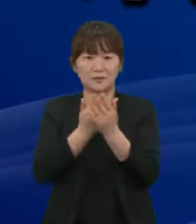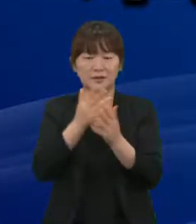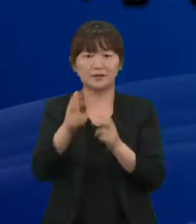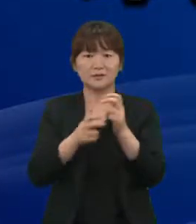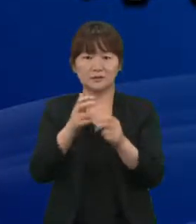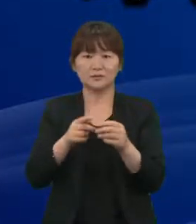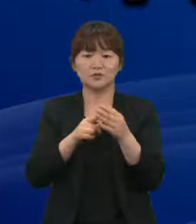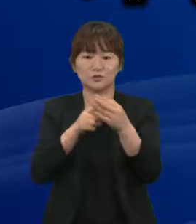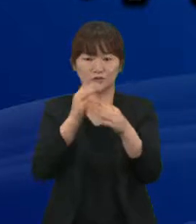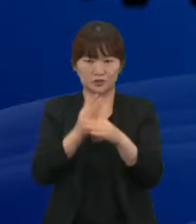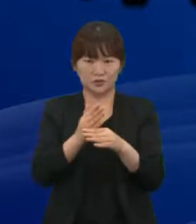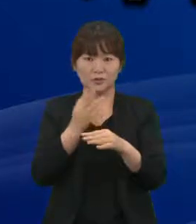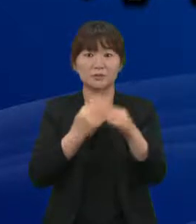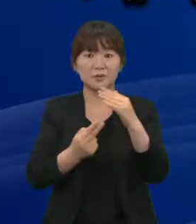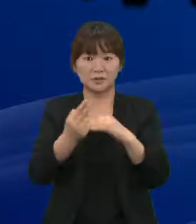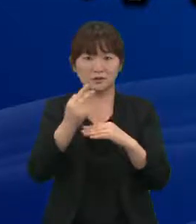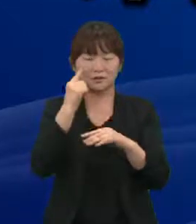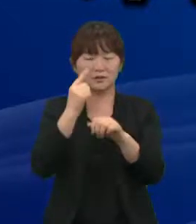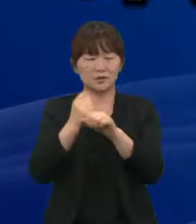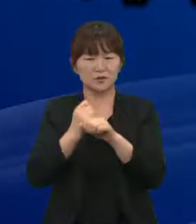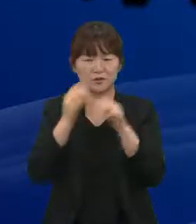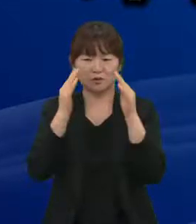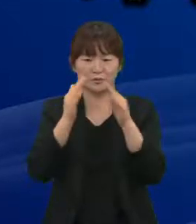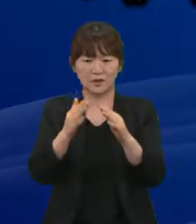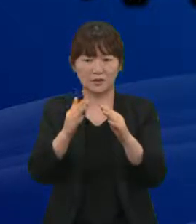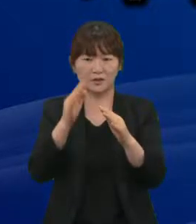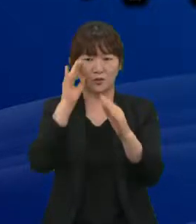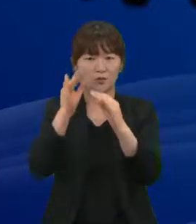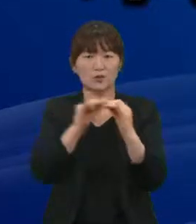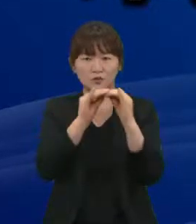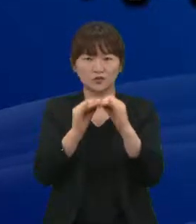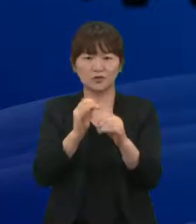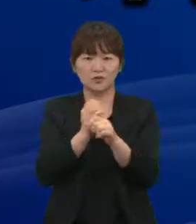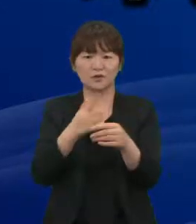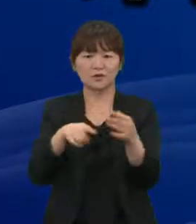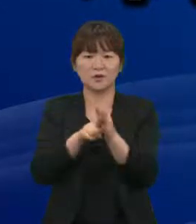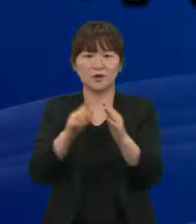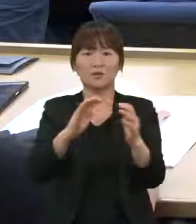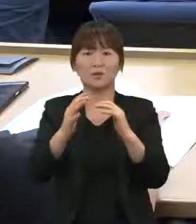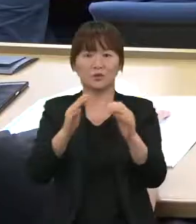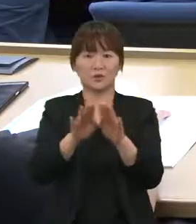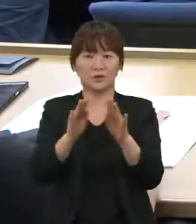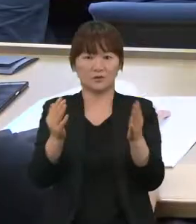있는데요. 그 비전과 연구 동향을 공유하기 위한 포럼이 열렸습니다.